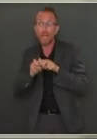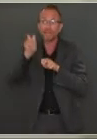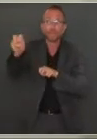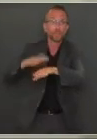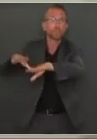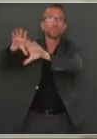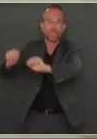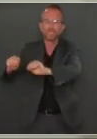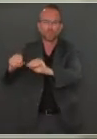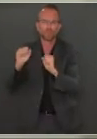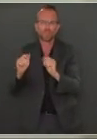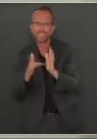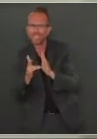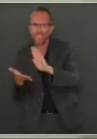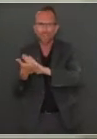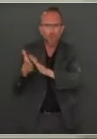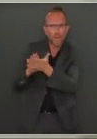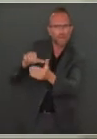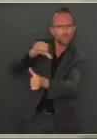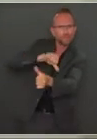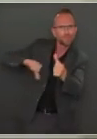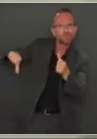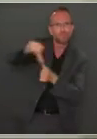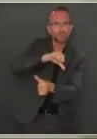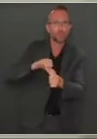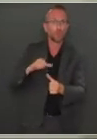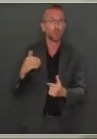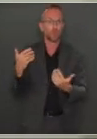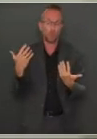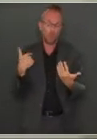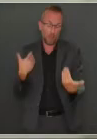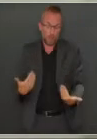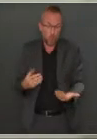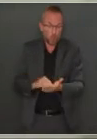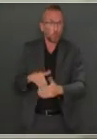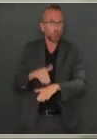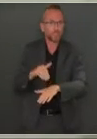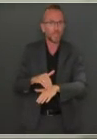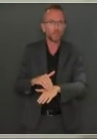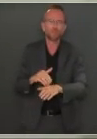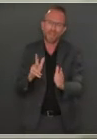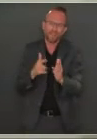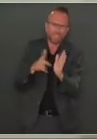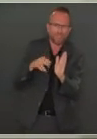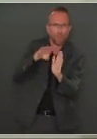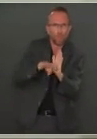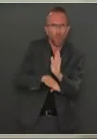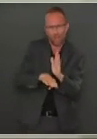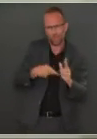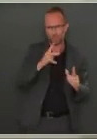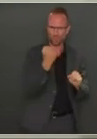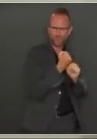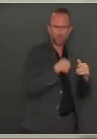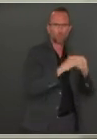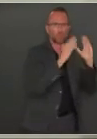alors qu'on sait que c'est aussi une des clés d'un déconfinement réussi. Nous réinstaurons aussi les règles qui furent